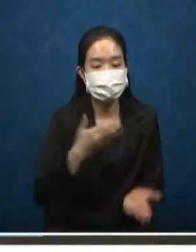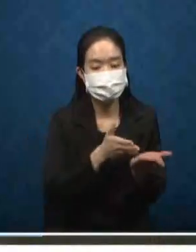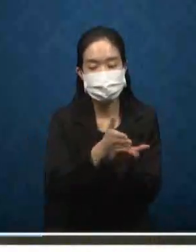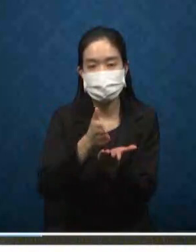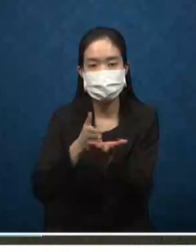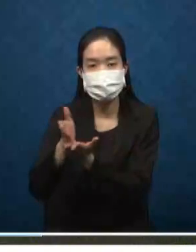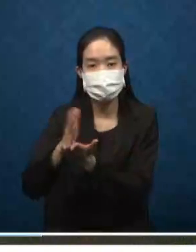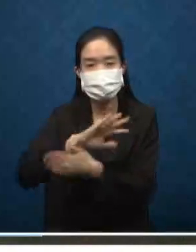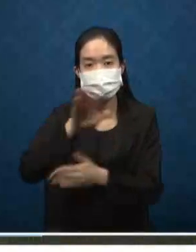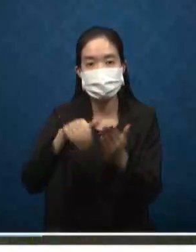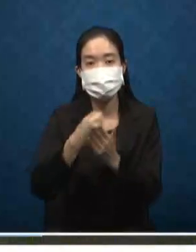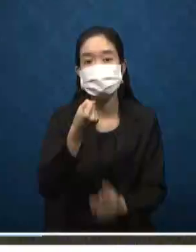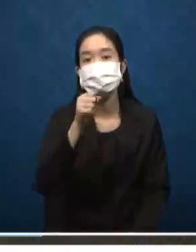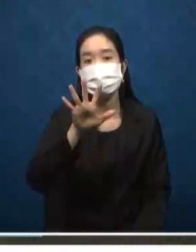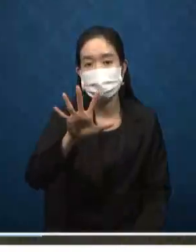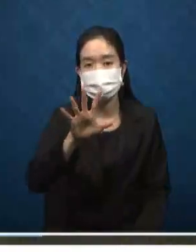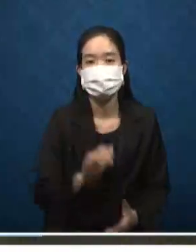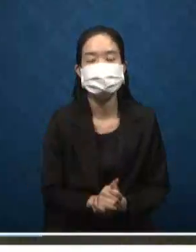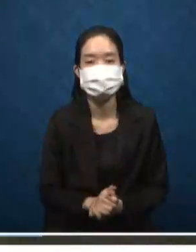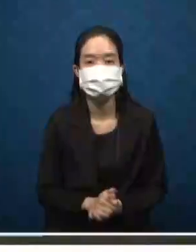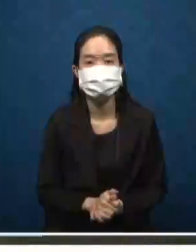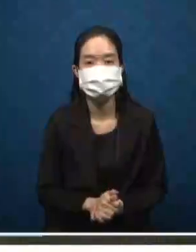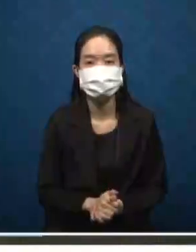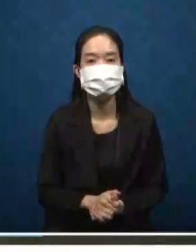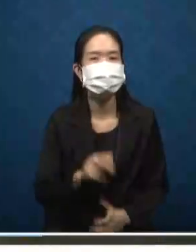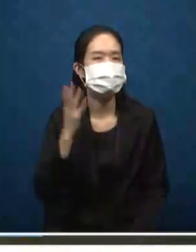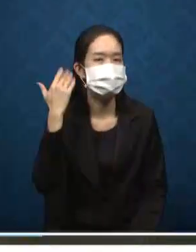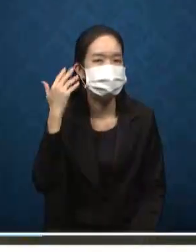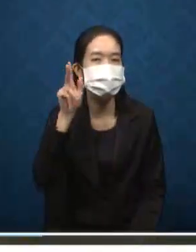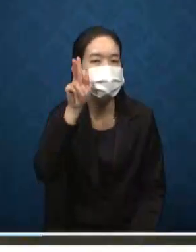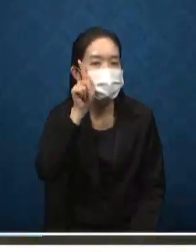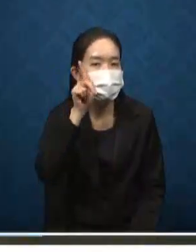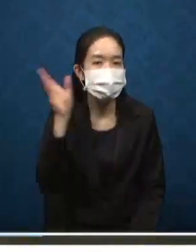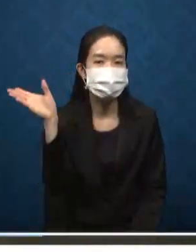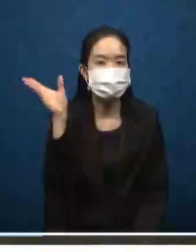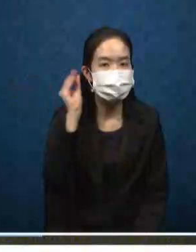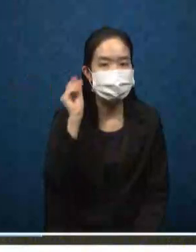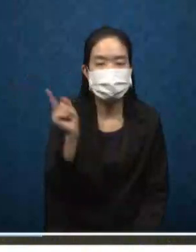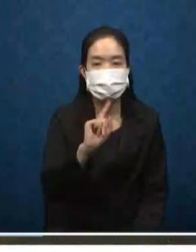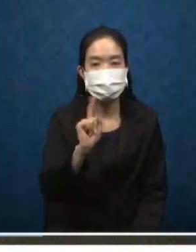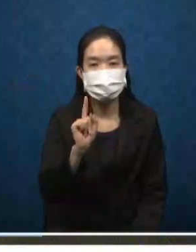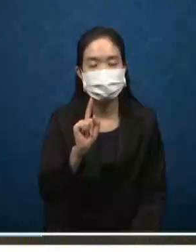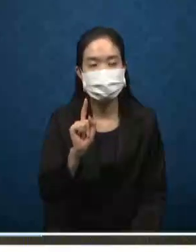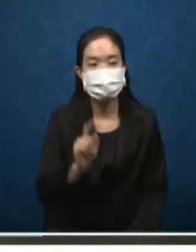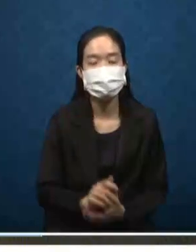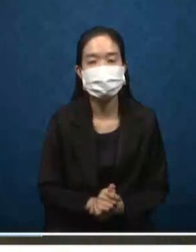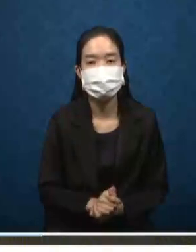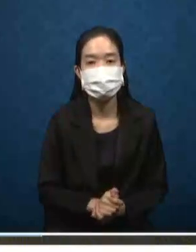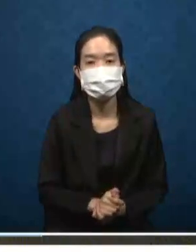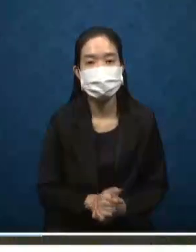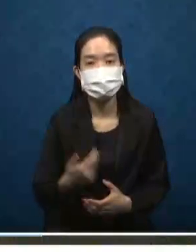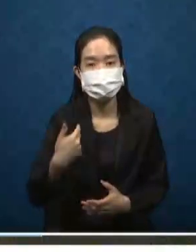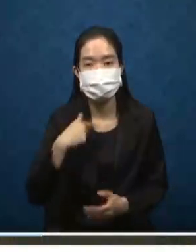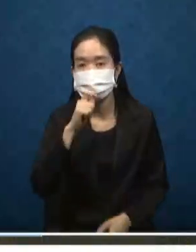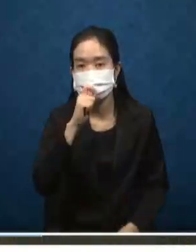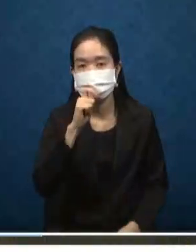เมื่อเร็วๆนี้ผมทราบทางสื่อมวลชนว่าท่านรัฐมนตรีได้ให้สัมภาษณ์ว่าจะให้แล้วเสร็จ